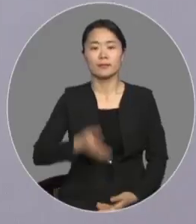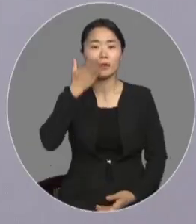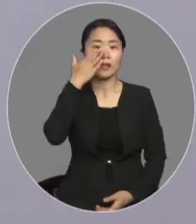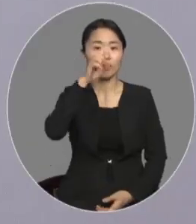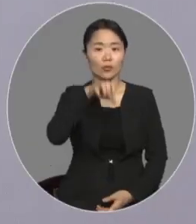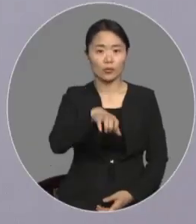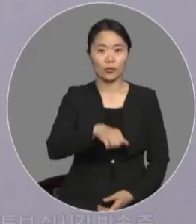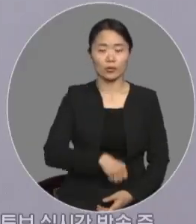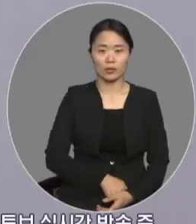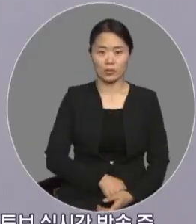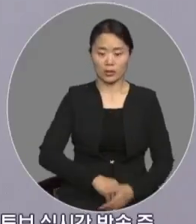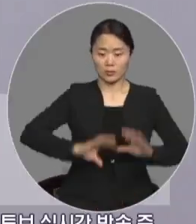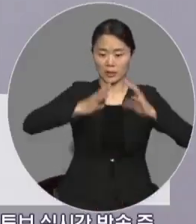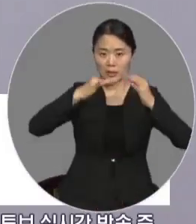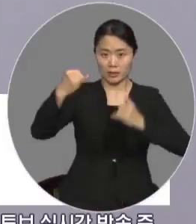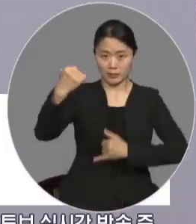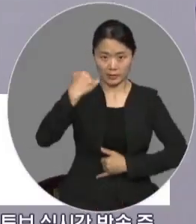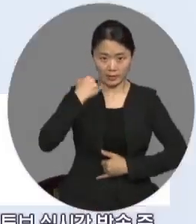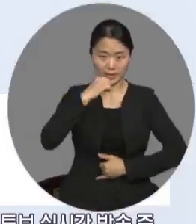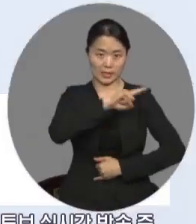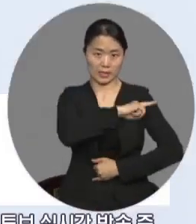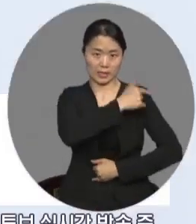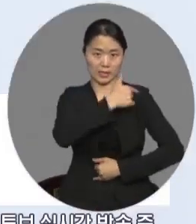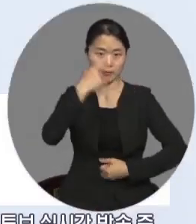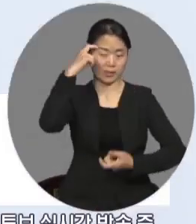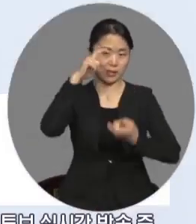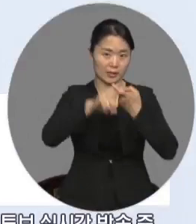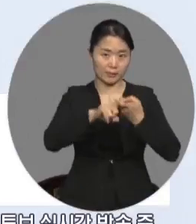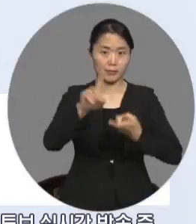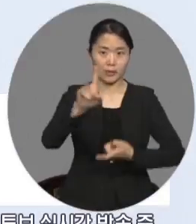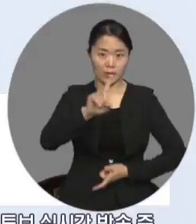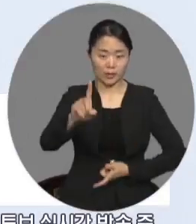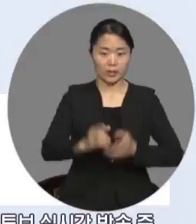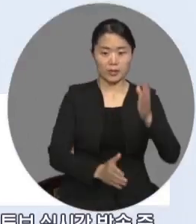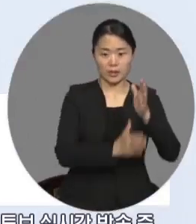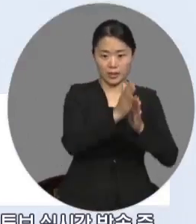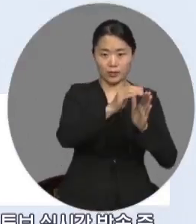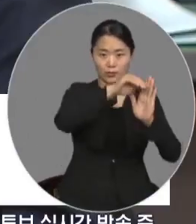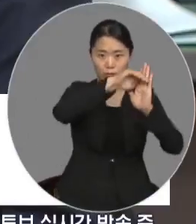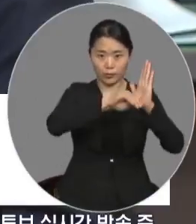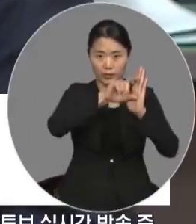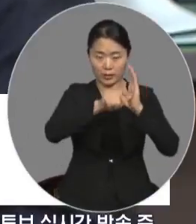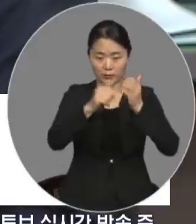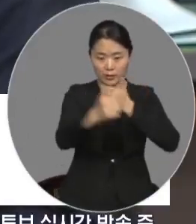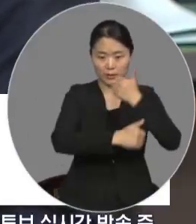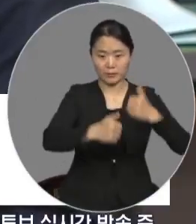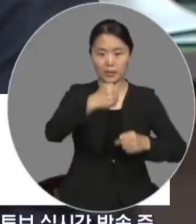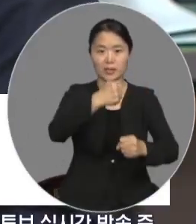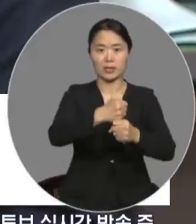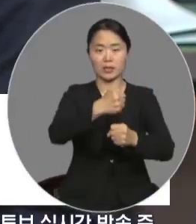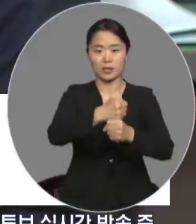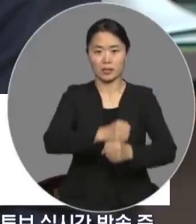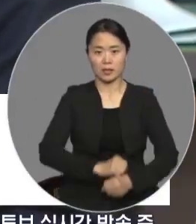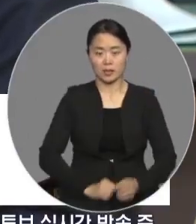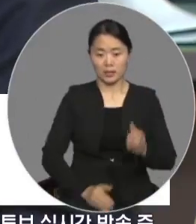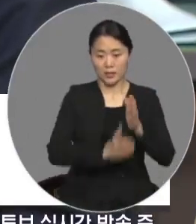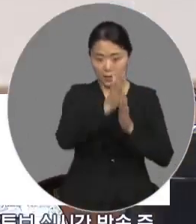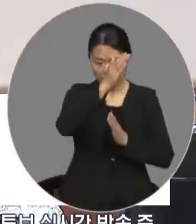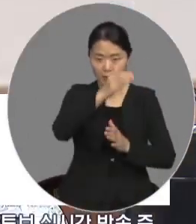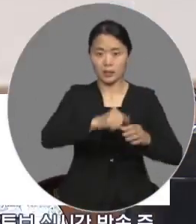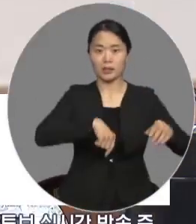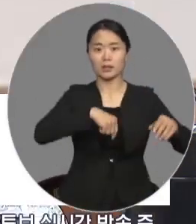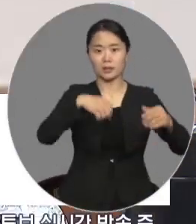울산 지역 국민의힘의 최대 관심사는 울산시의회 후반기 의장단 구성입니다. 후반기 시의장 구도는